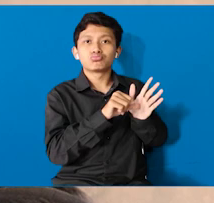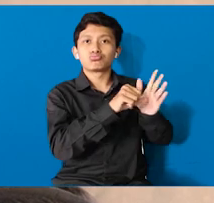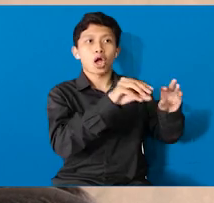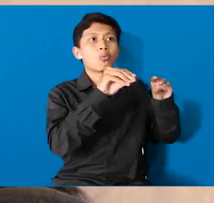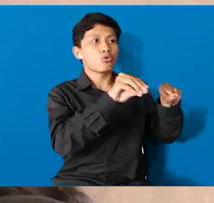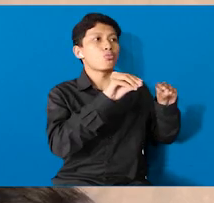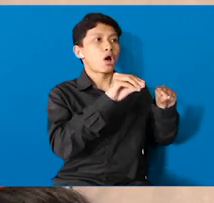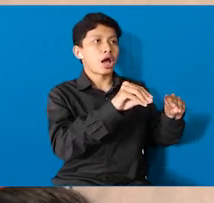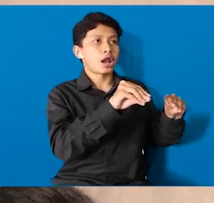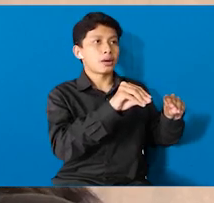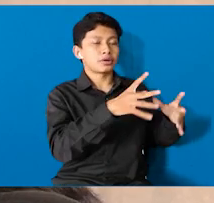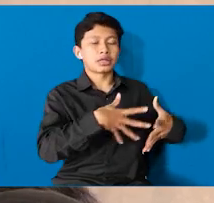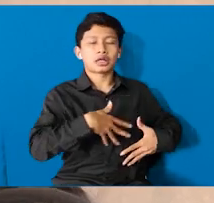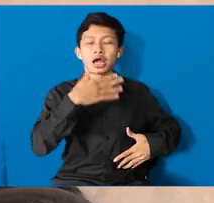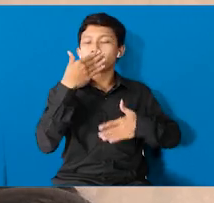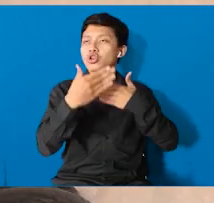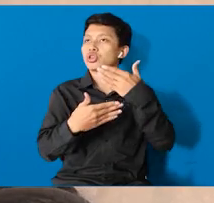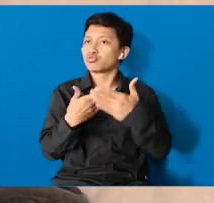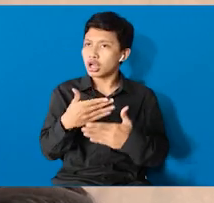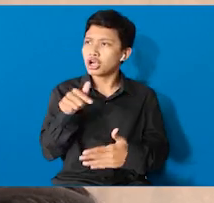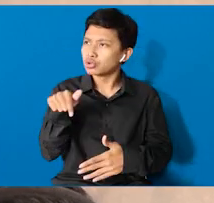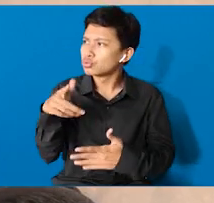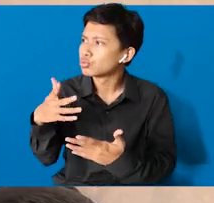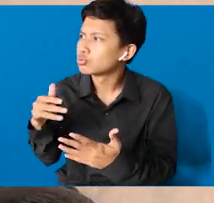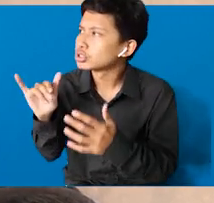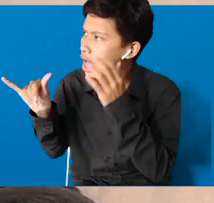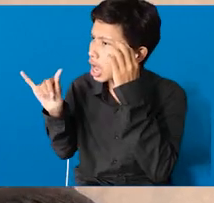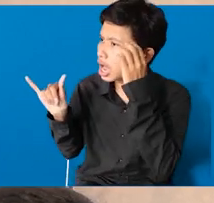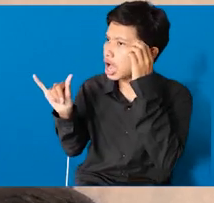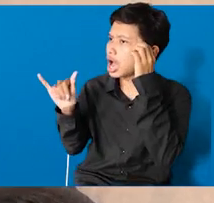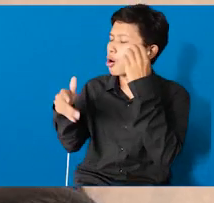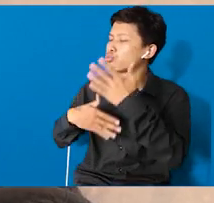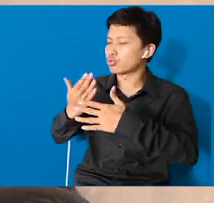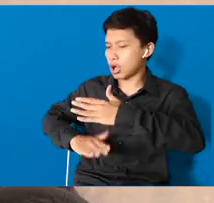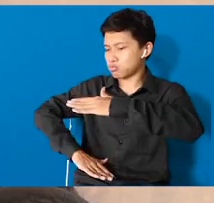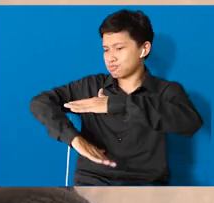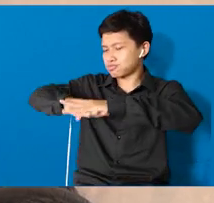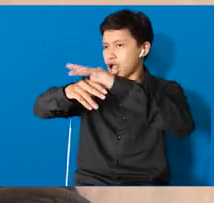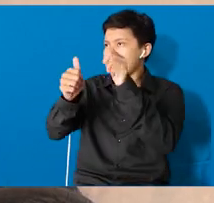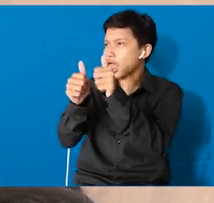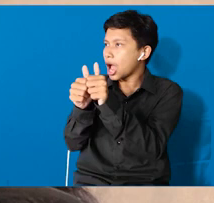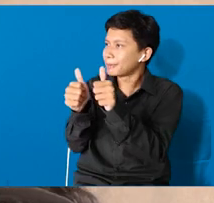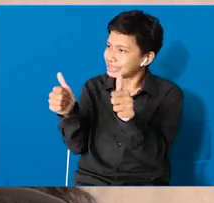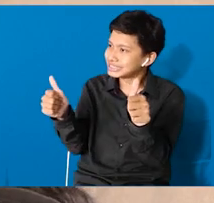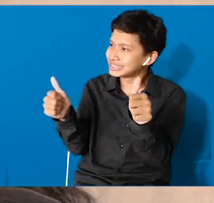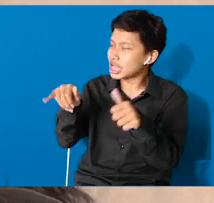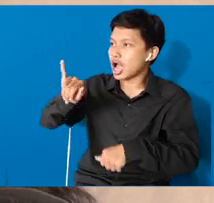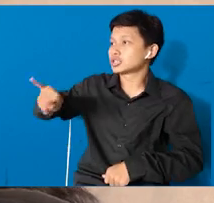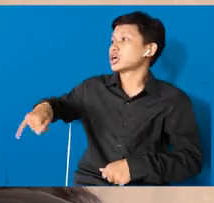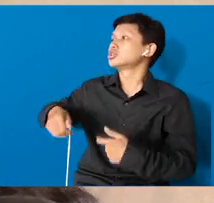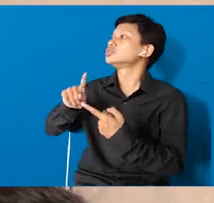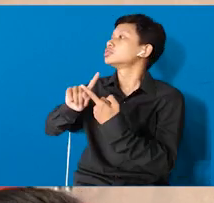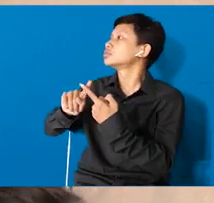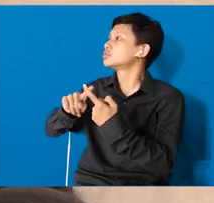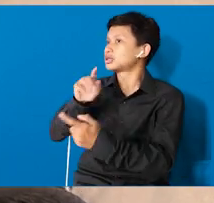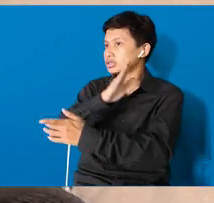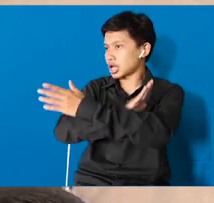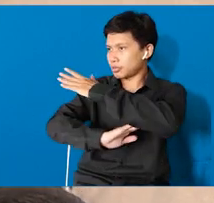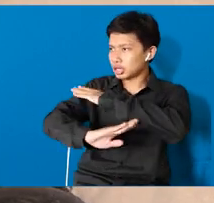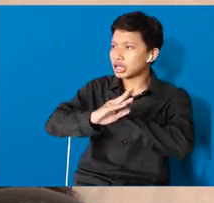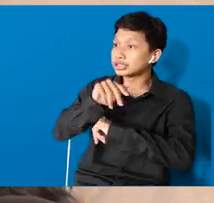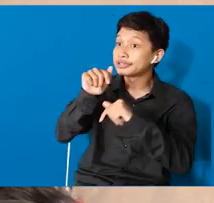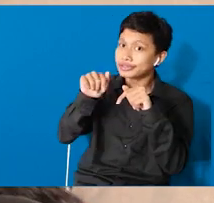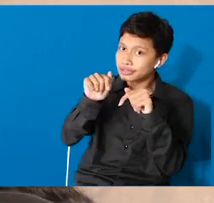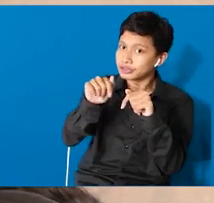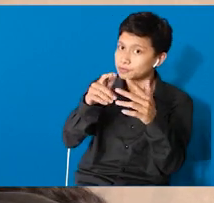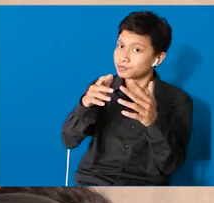binaan. Nanti akan dibina sebuah kelompok dengan screening yang lengkap. Jadi nanti teman-teman difabel ini kan sebuah